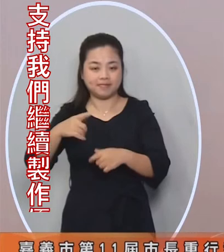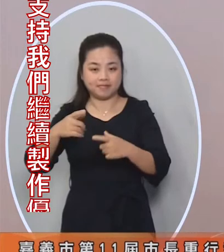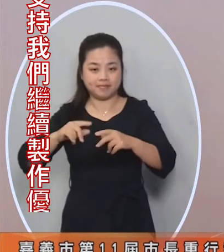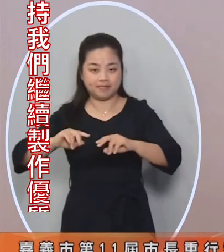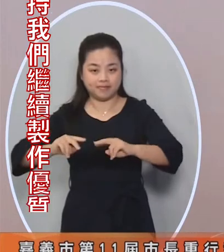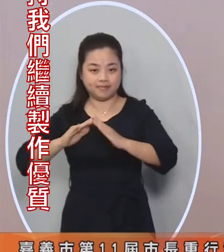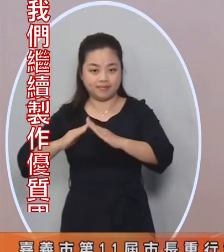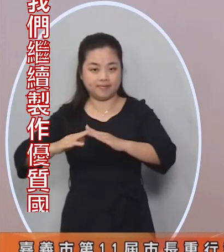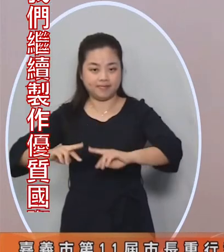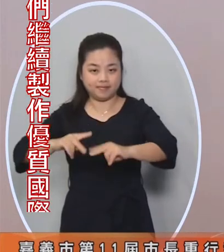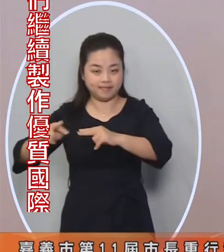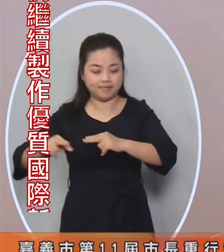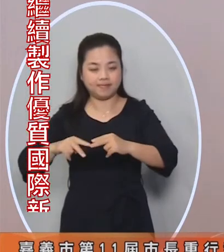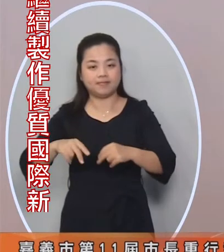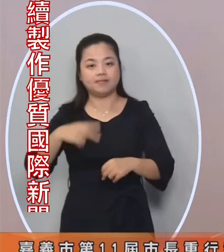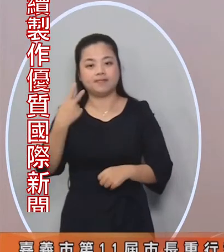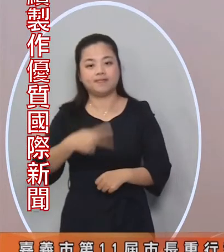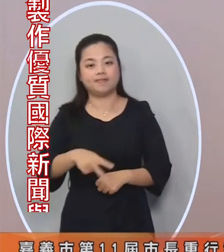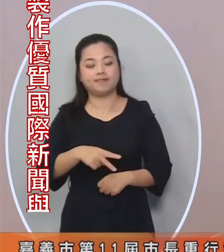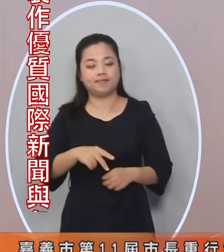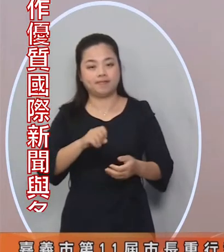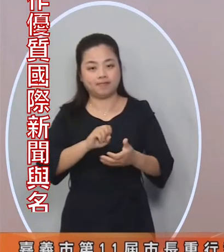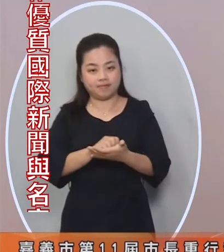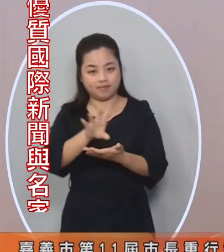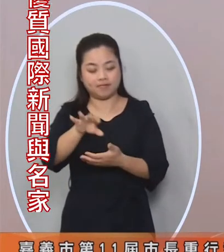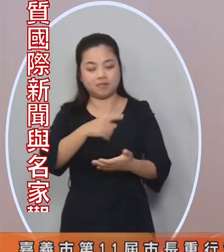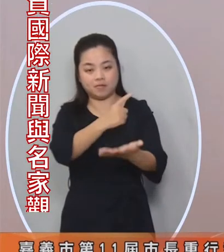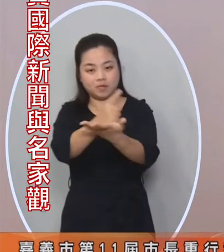们也要跟所有的民众讲，所有